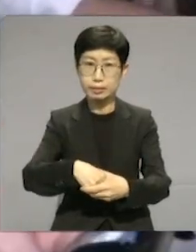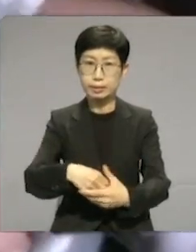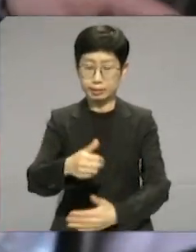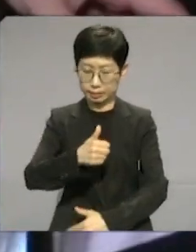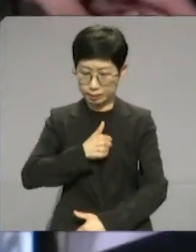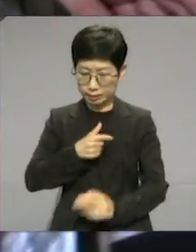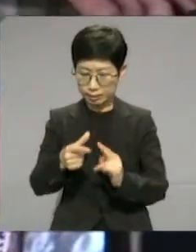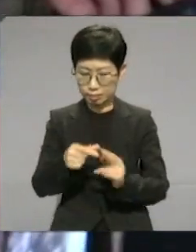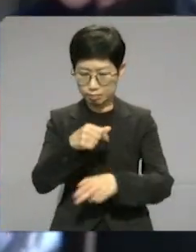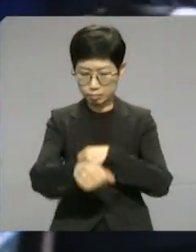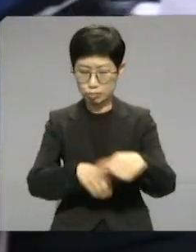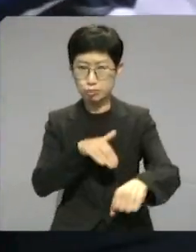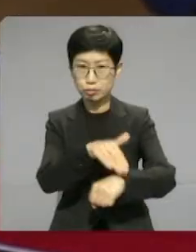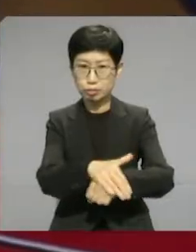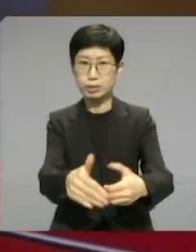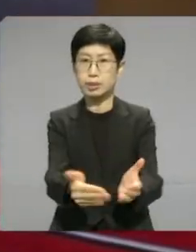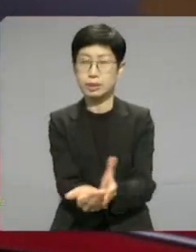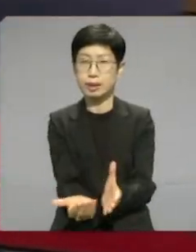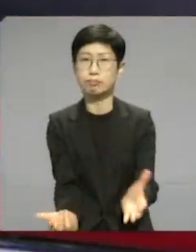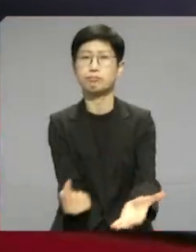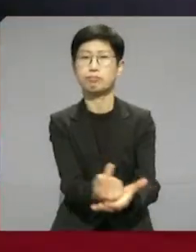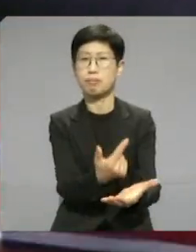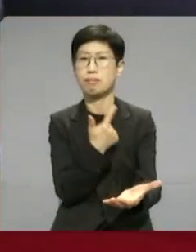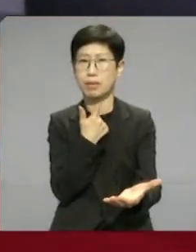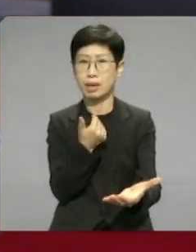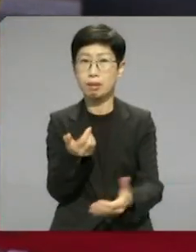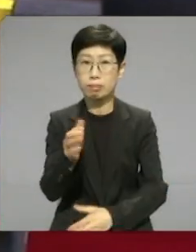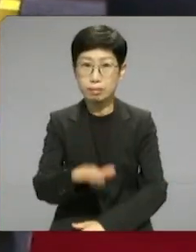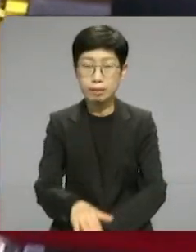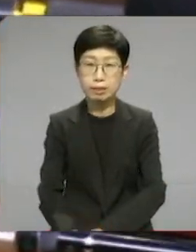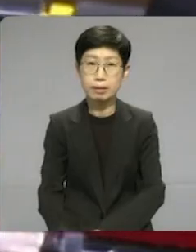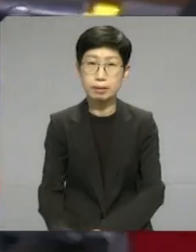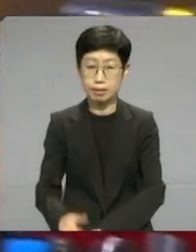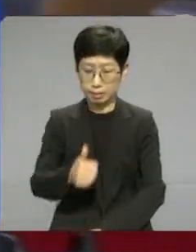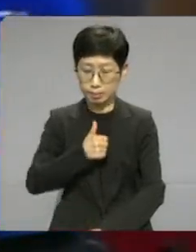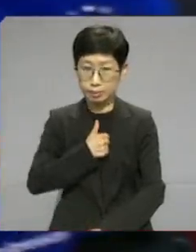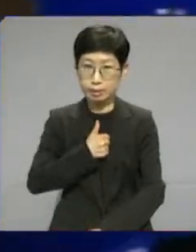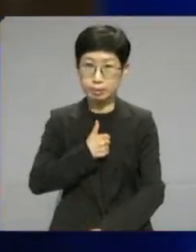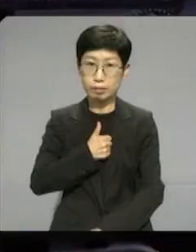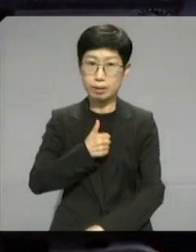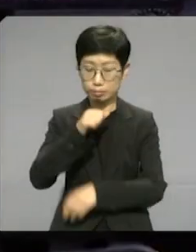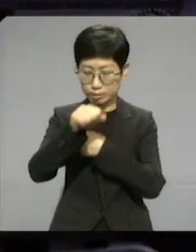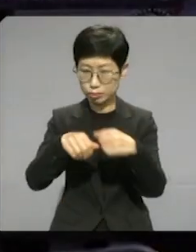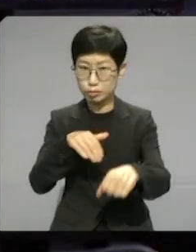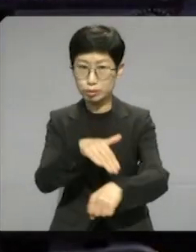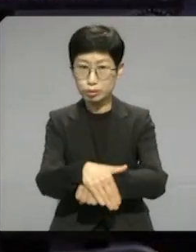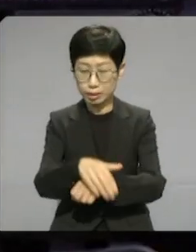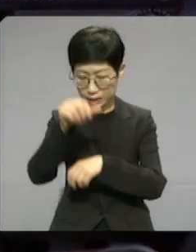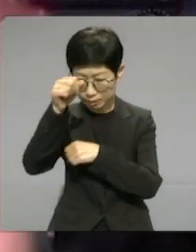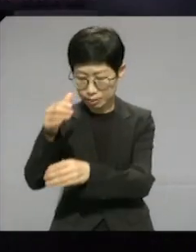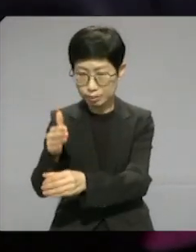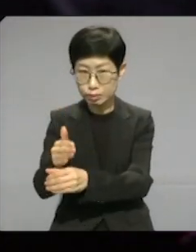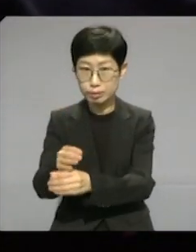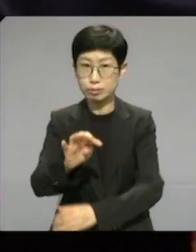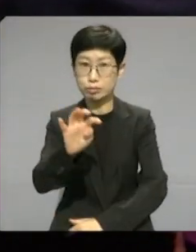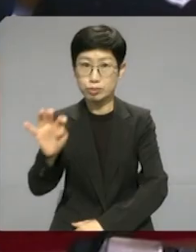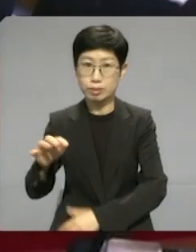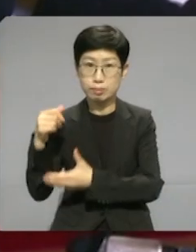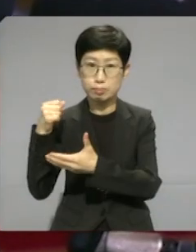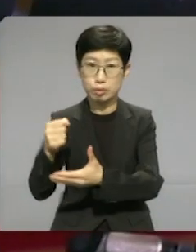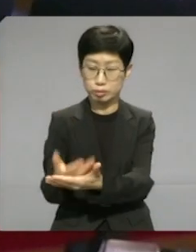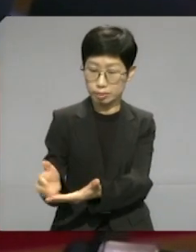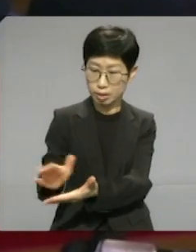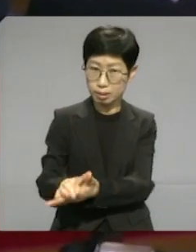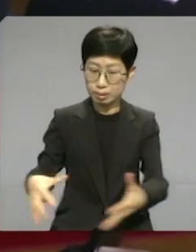민주주의 소속이었습니다. 그렇다고 정체성과 민주주의가 이탈리아가 추측인 유럽 보수와 개혁과 힘을